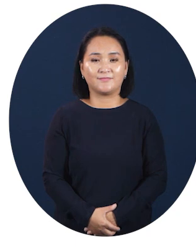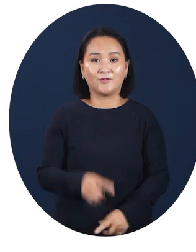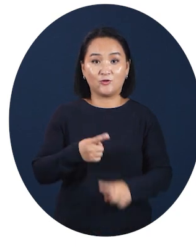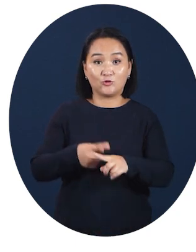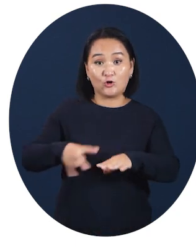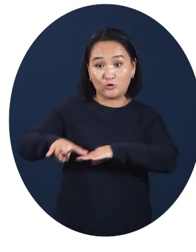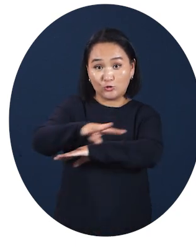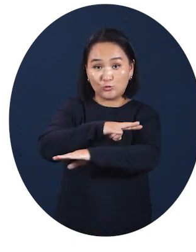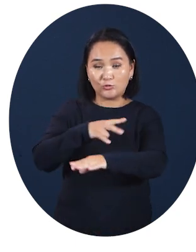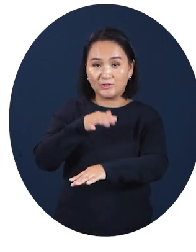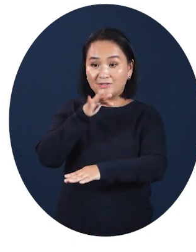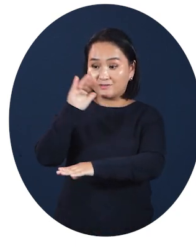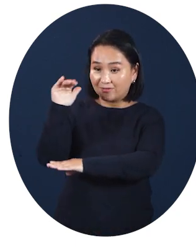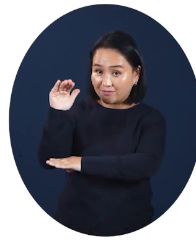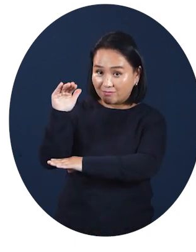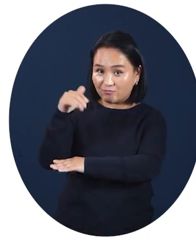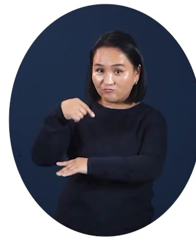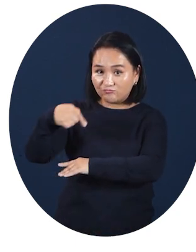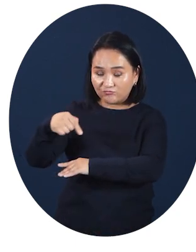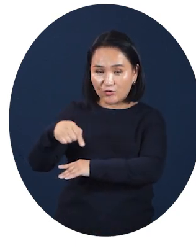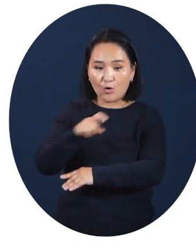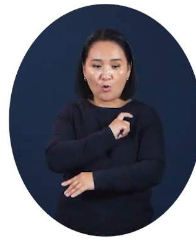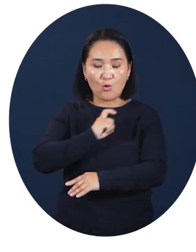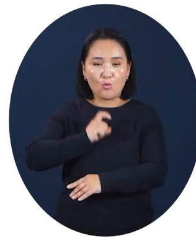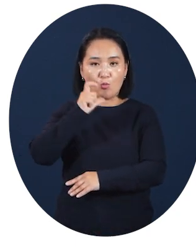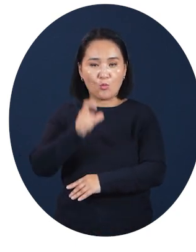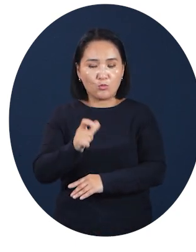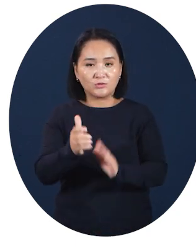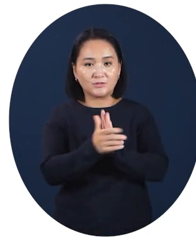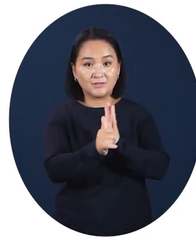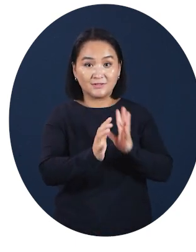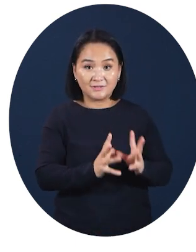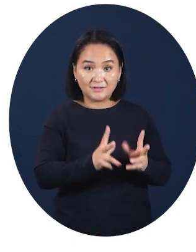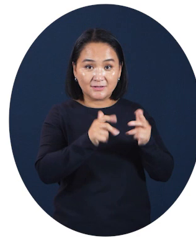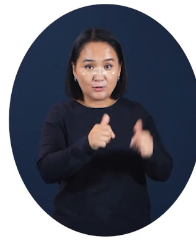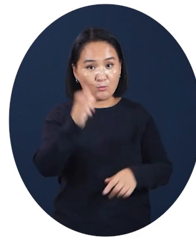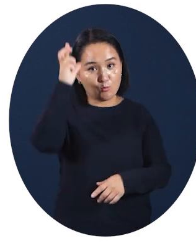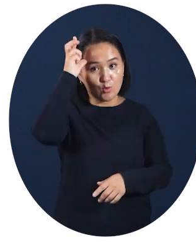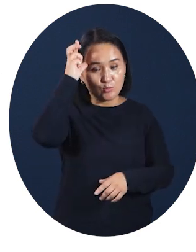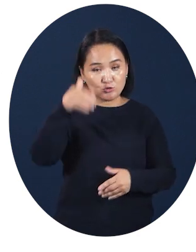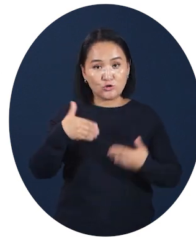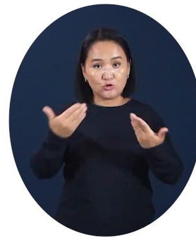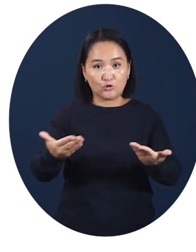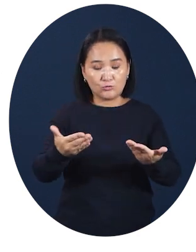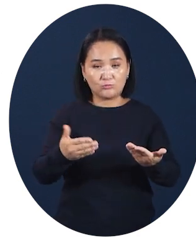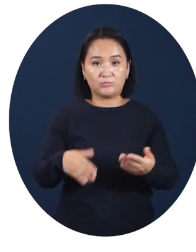Орон нутгийн өсвөр үеийнхэнд хувь хүний ур чадвар, энтерпренершип